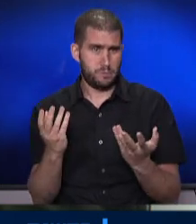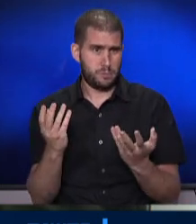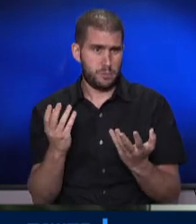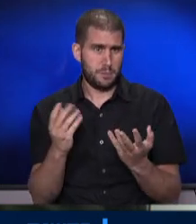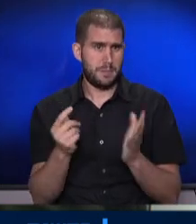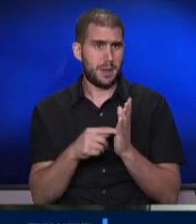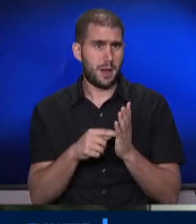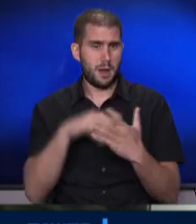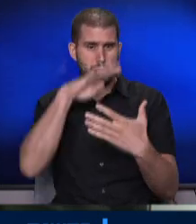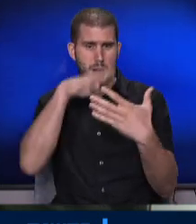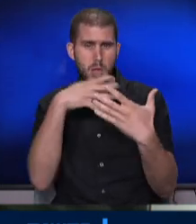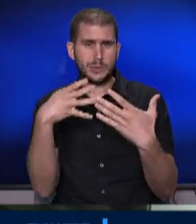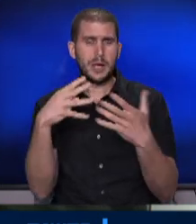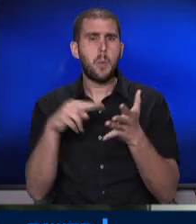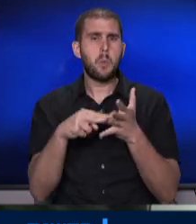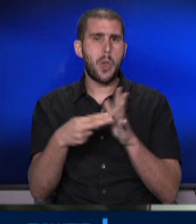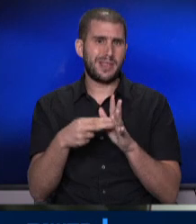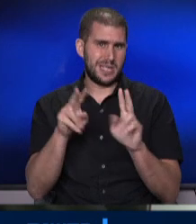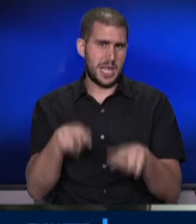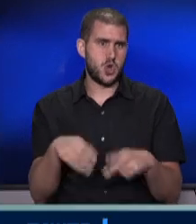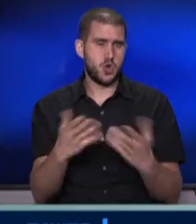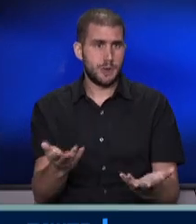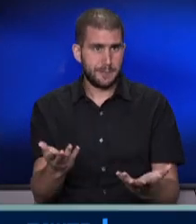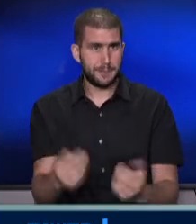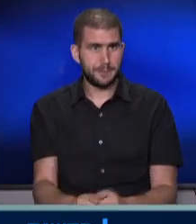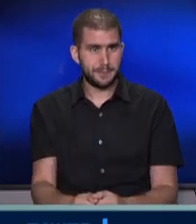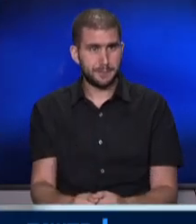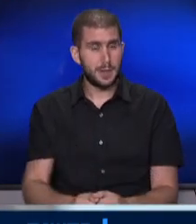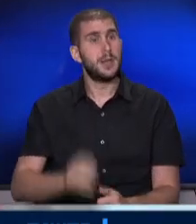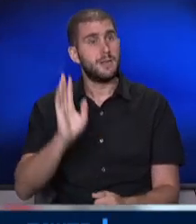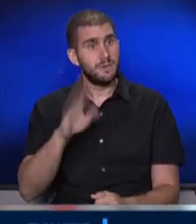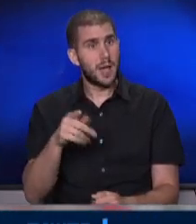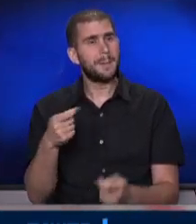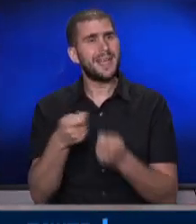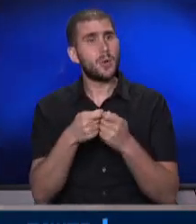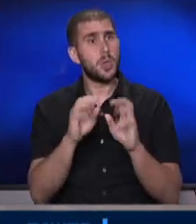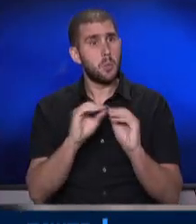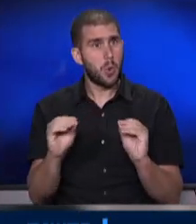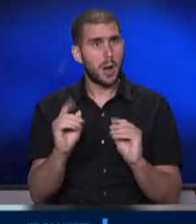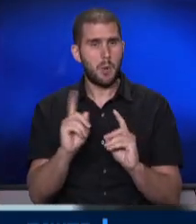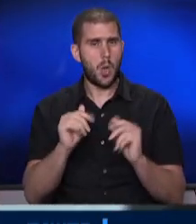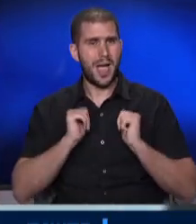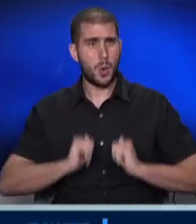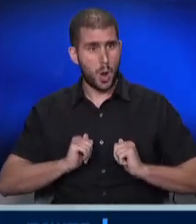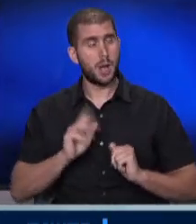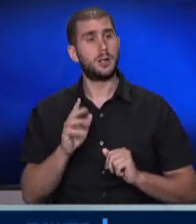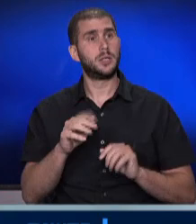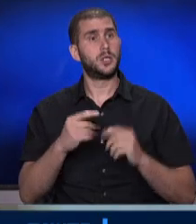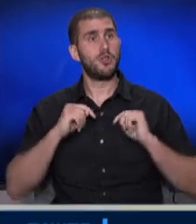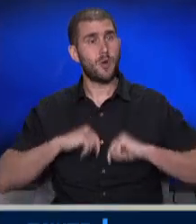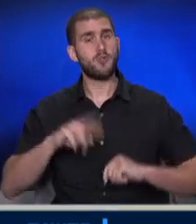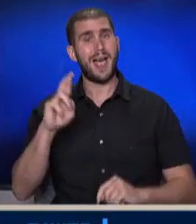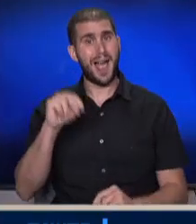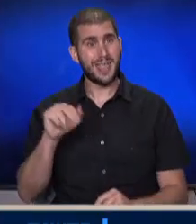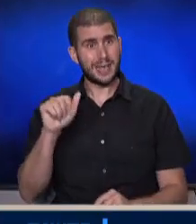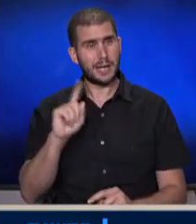נוכח הלוח הזמנים הפוליטי. וגם בגזרת ארגון המורים אין שקט, בינתיים היושב ראש רן ארז עדיין